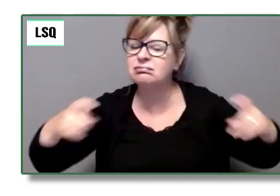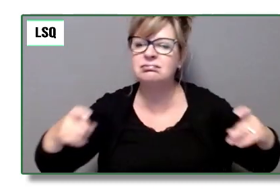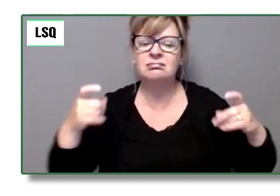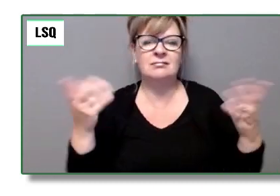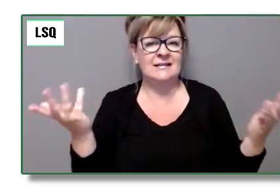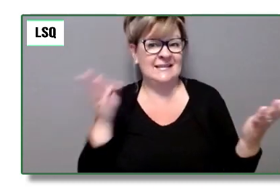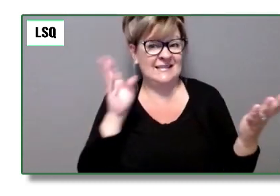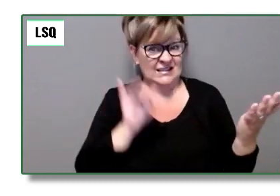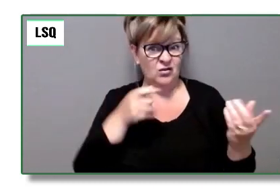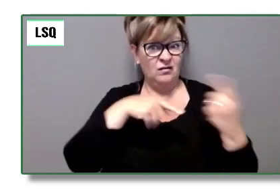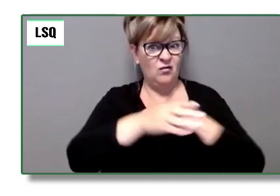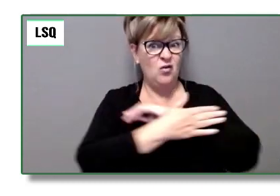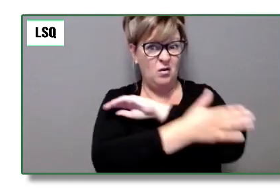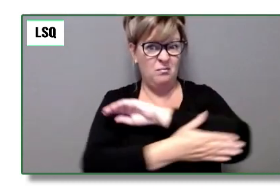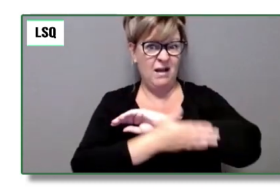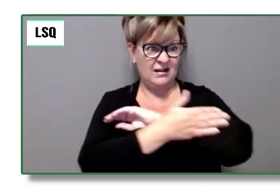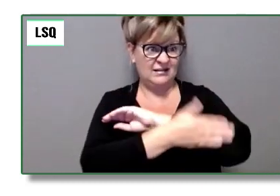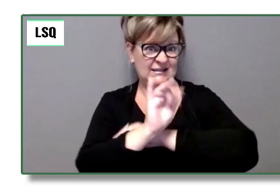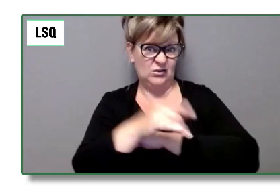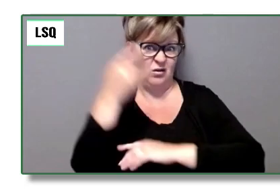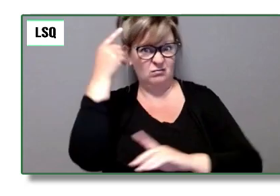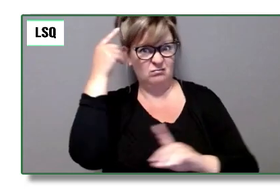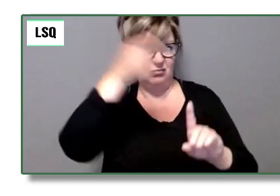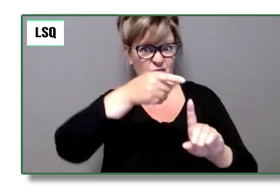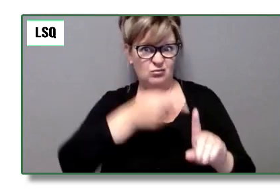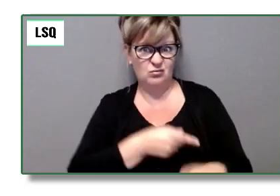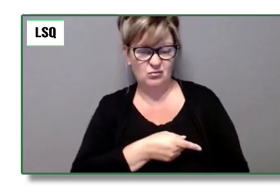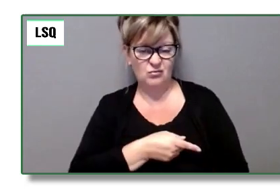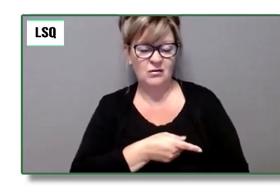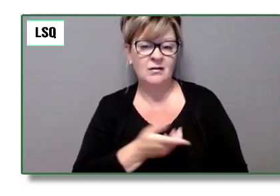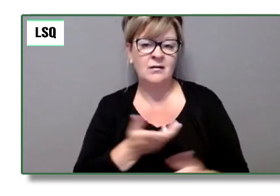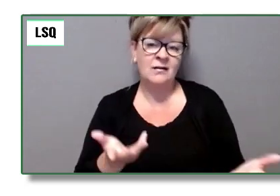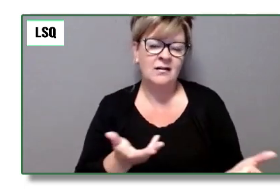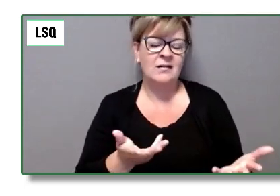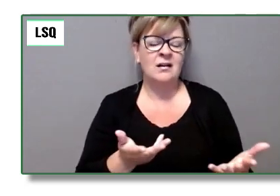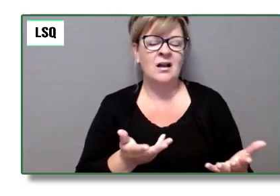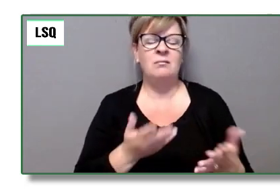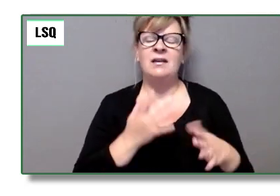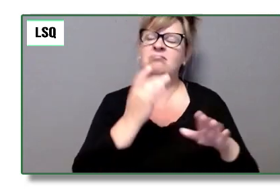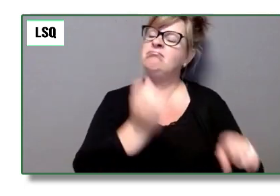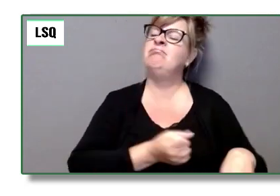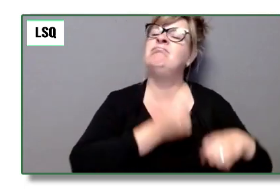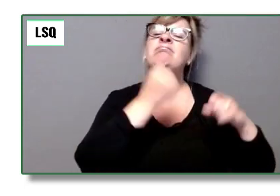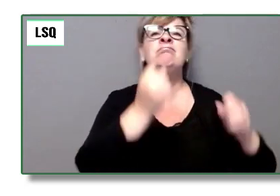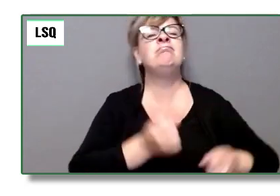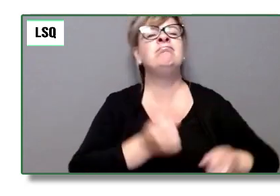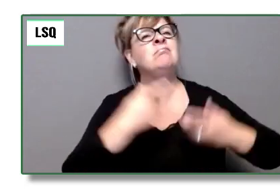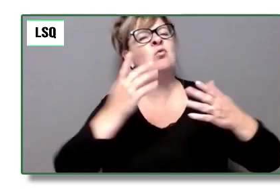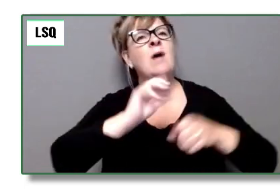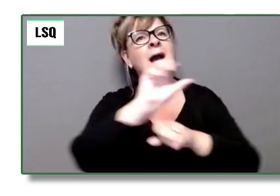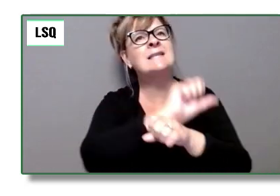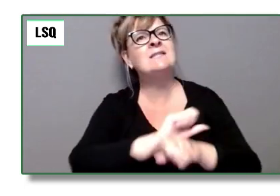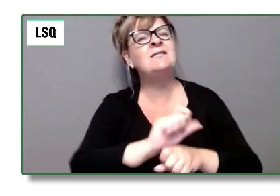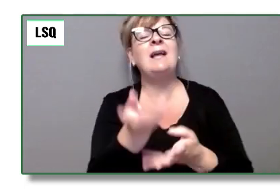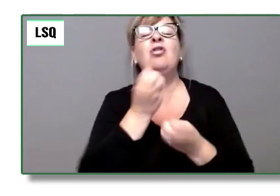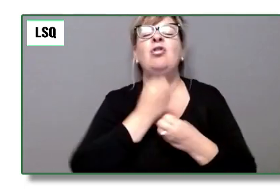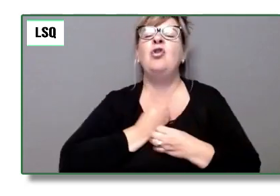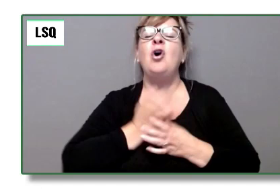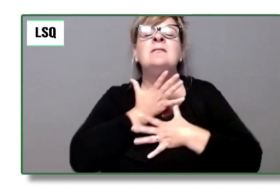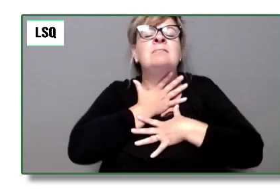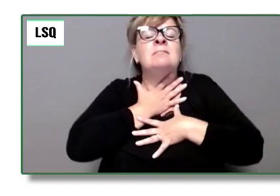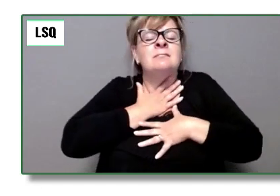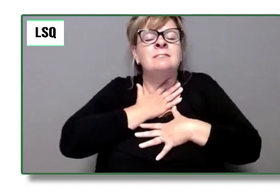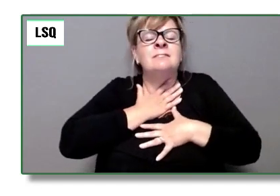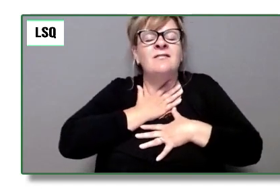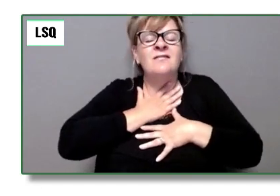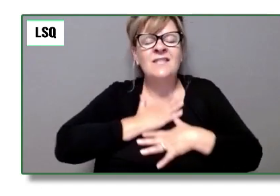aux gens de s'emballer dans le plein air. Ils ont l'impression qu'ils vivent réellement. Et cependant, c'est quelque chose